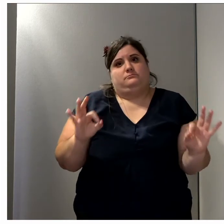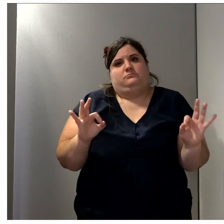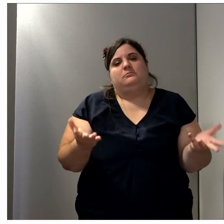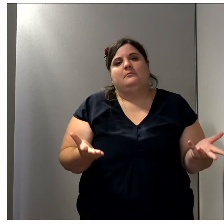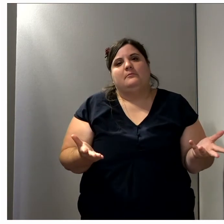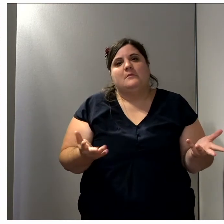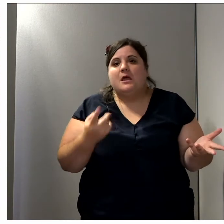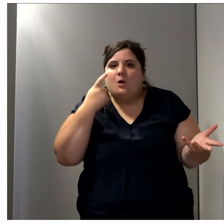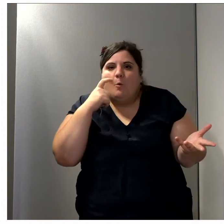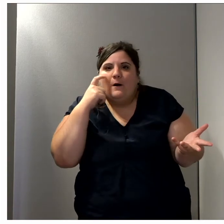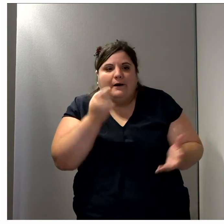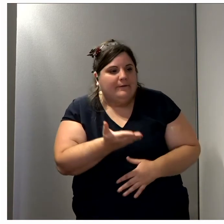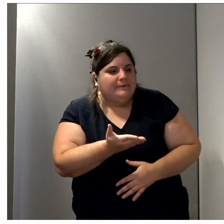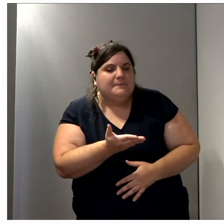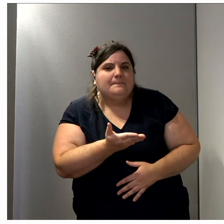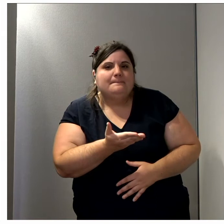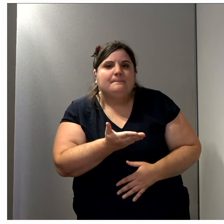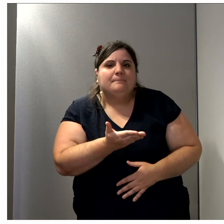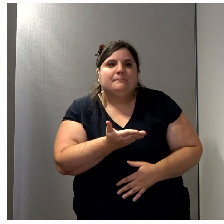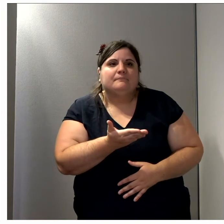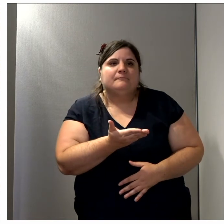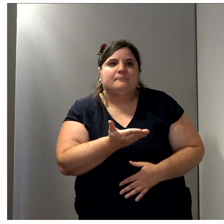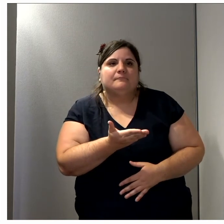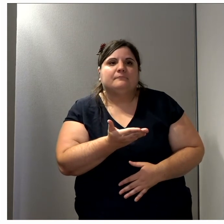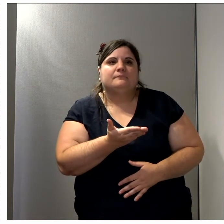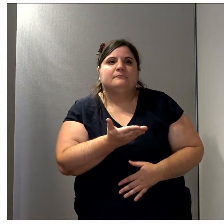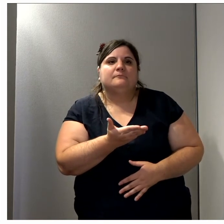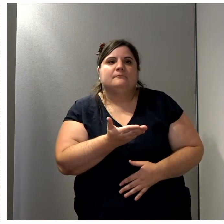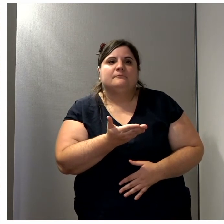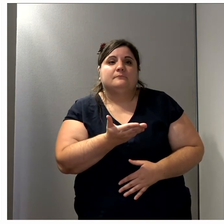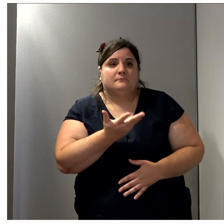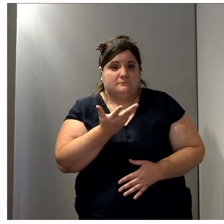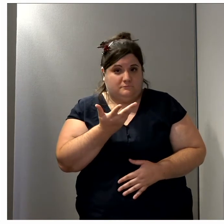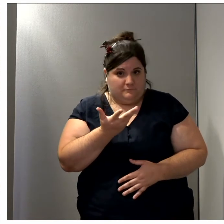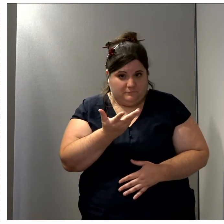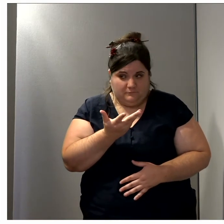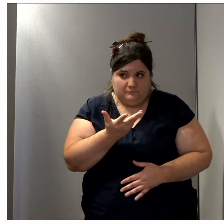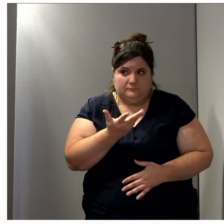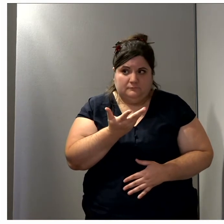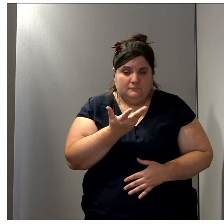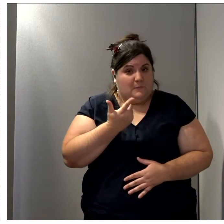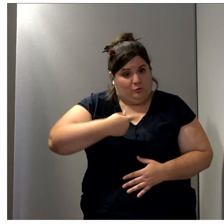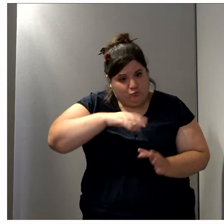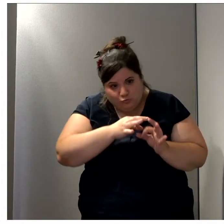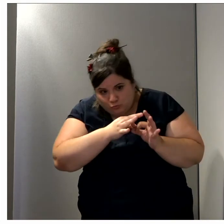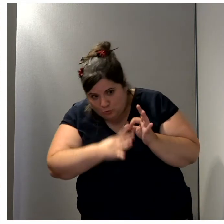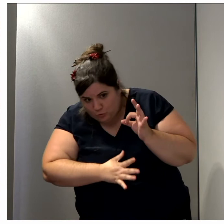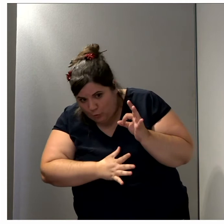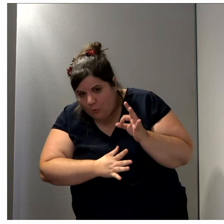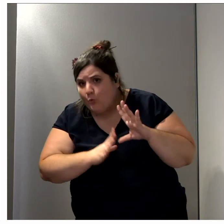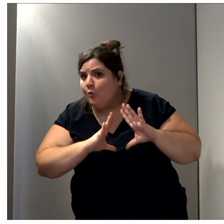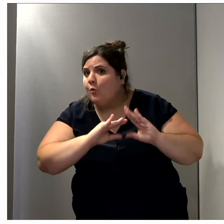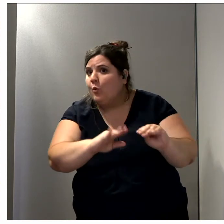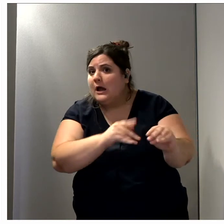vu qu'on avait proposé des solutions extrêmement opérationnelles, mais